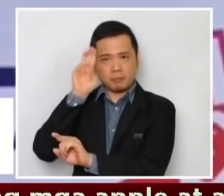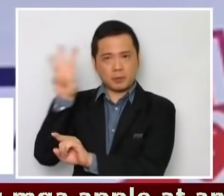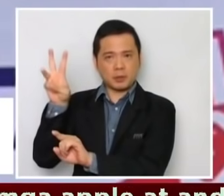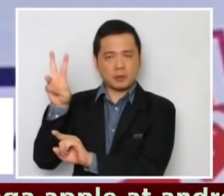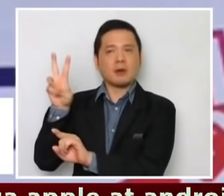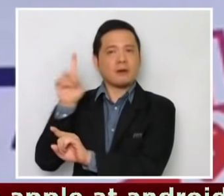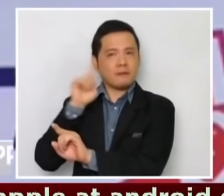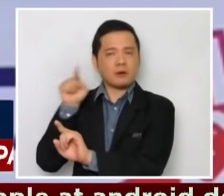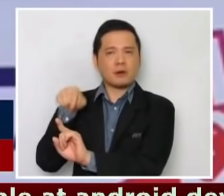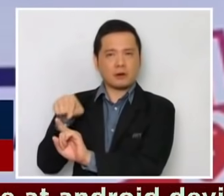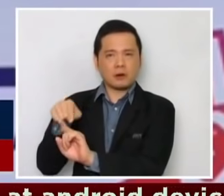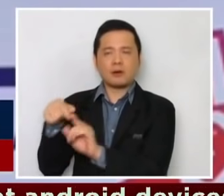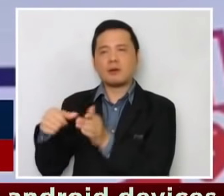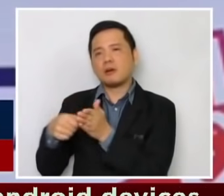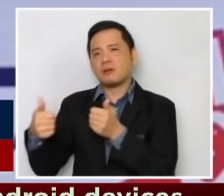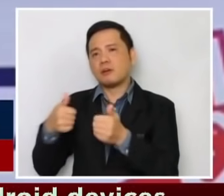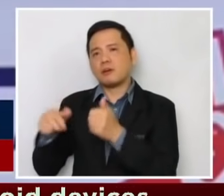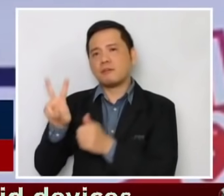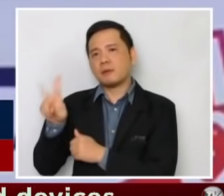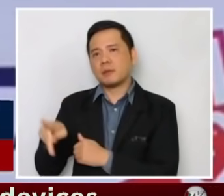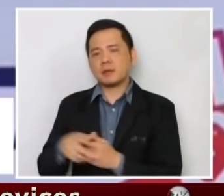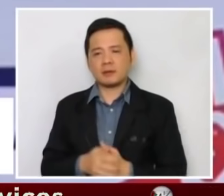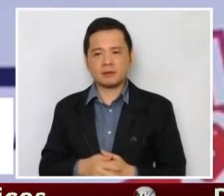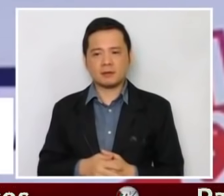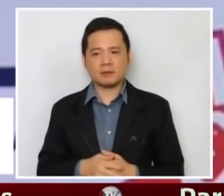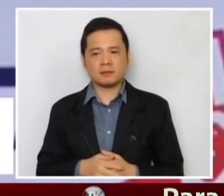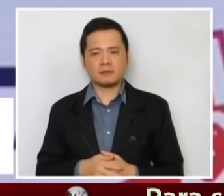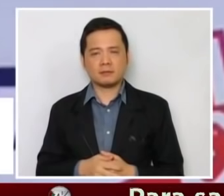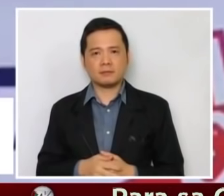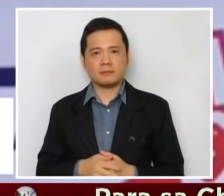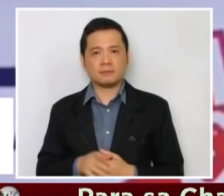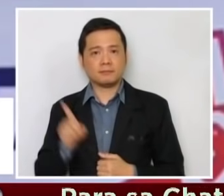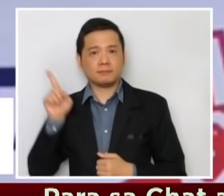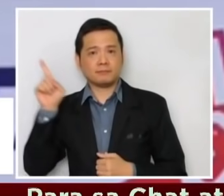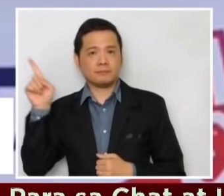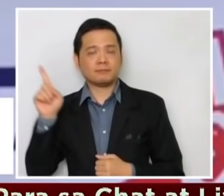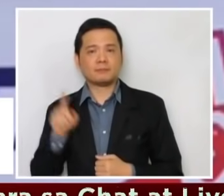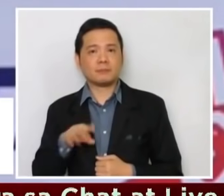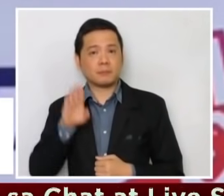naman lang yun. It's not surprising. Hindi nakakagulat.